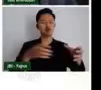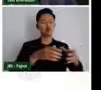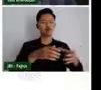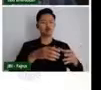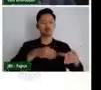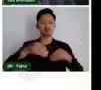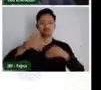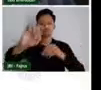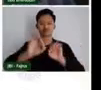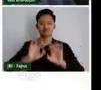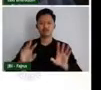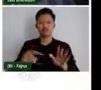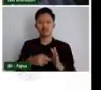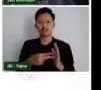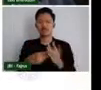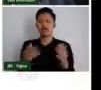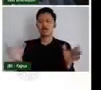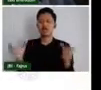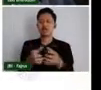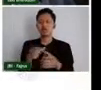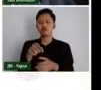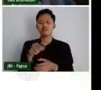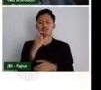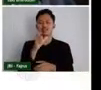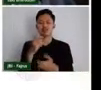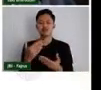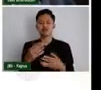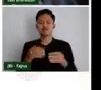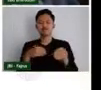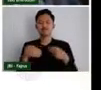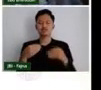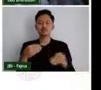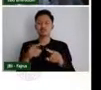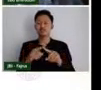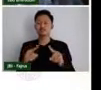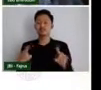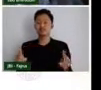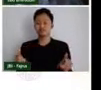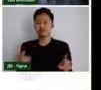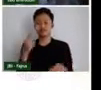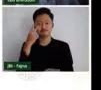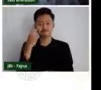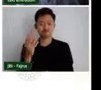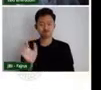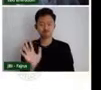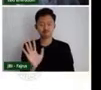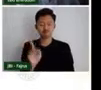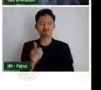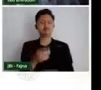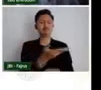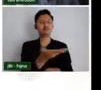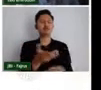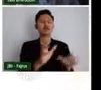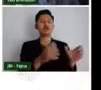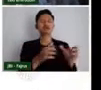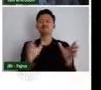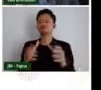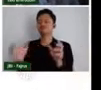Artinya pengelompokan itu dilakukan secara fleksibel namun tetap tidak terlihat bahwa kita mengkotak-kotak mereka, mengkotak-kotakan